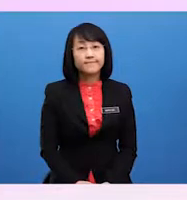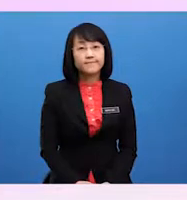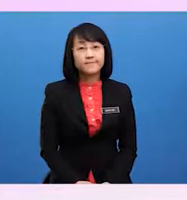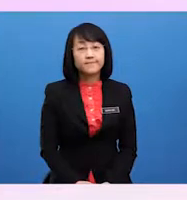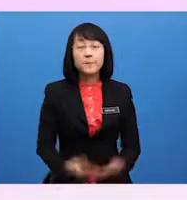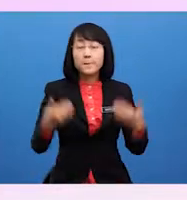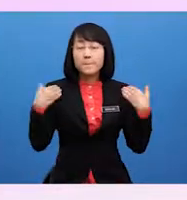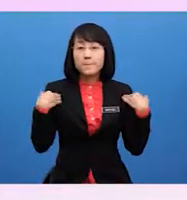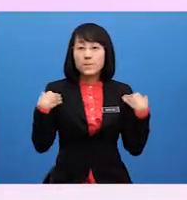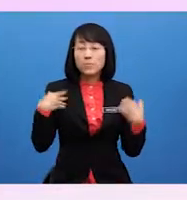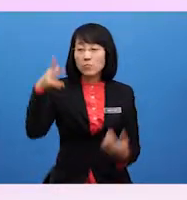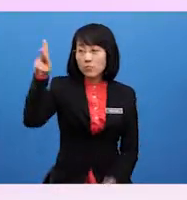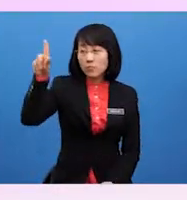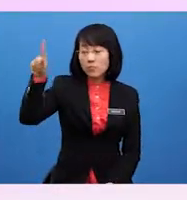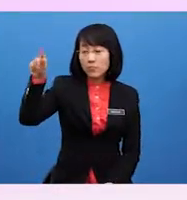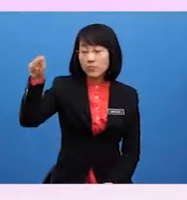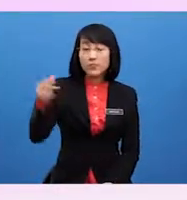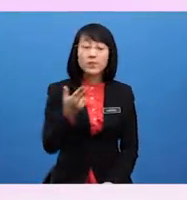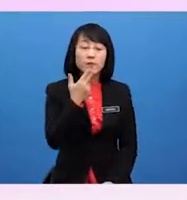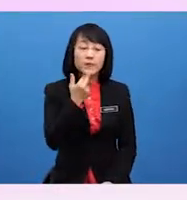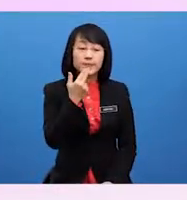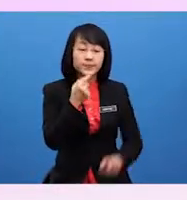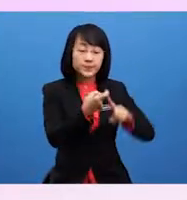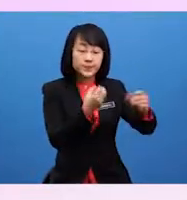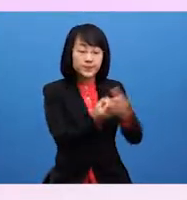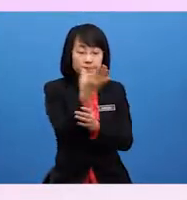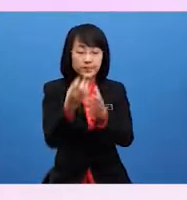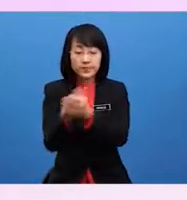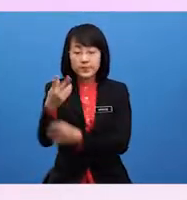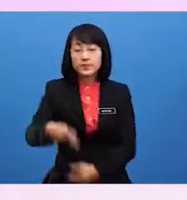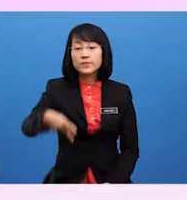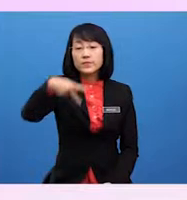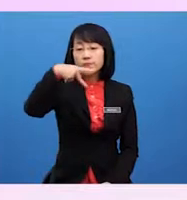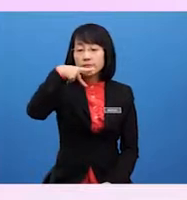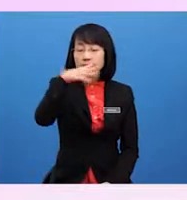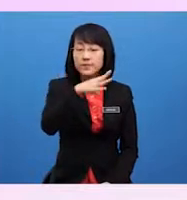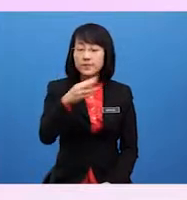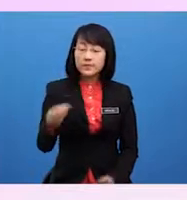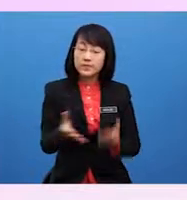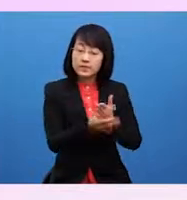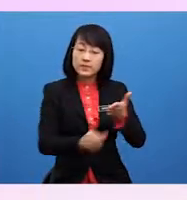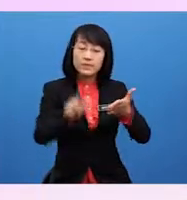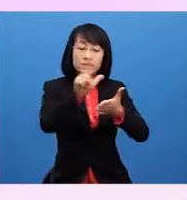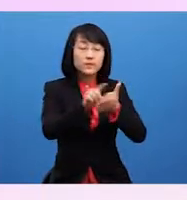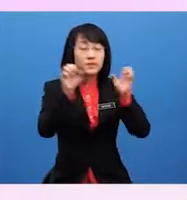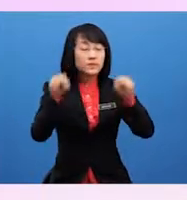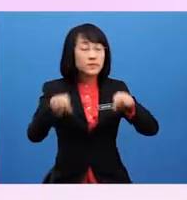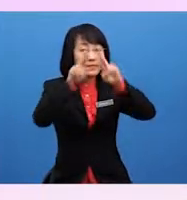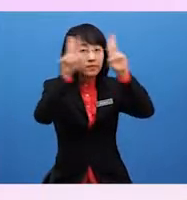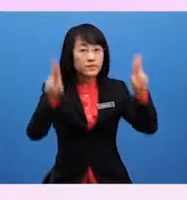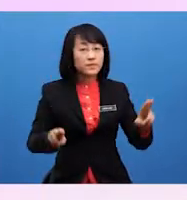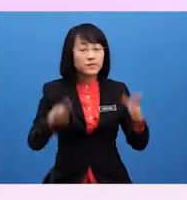Kehadiran kanji, glukosa, protein dan lemak dapat diuji melalui ujian